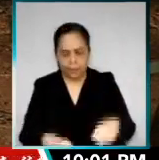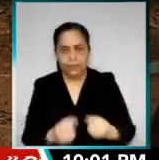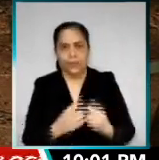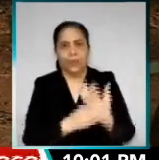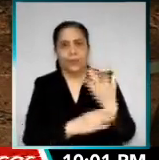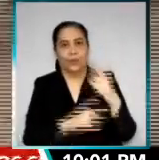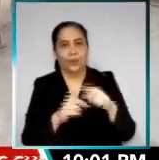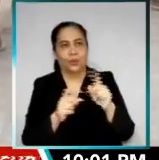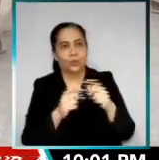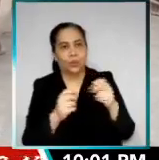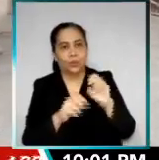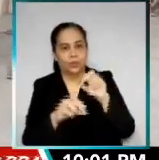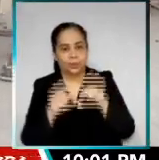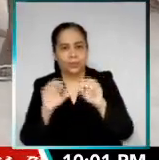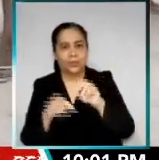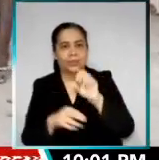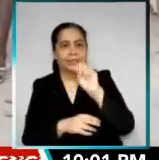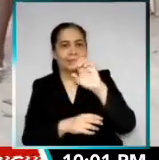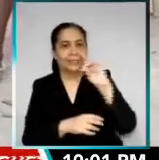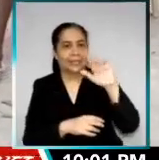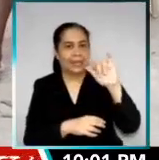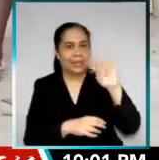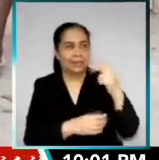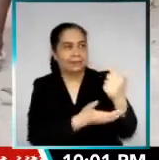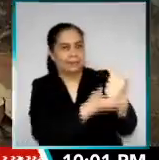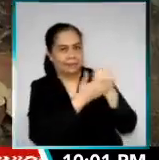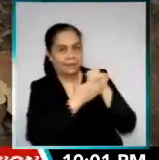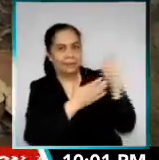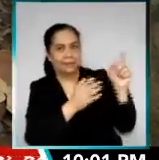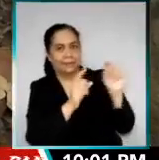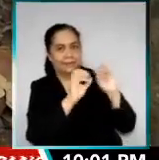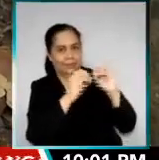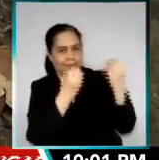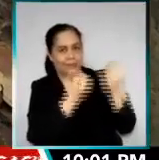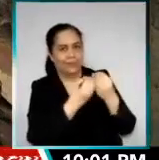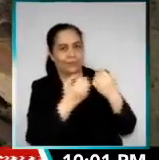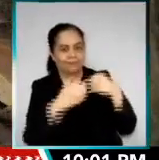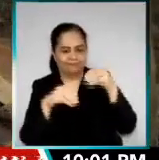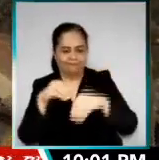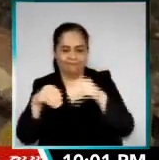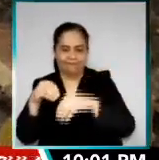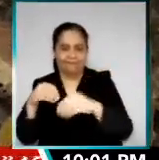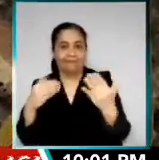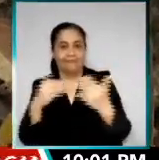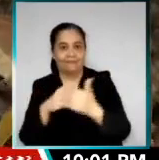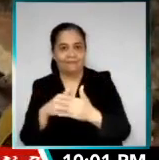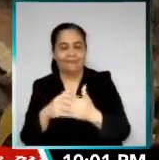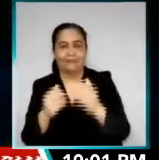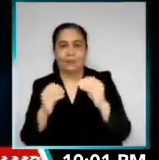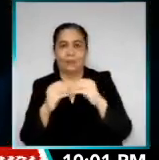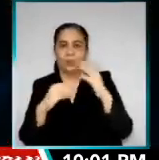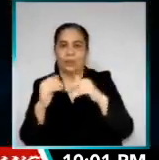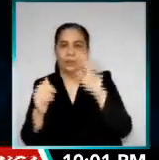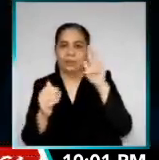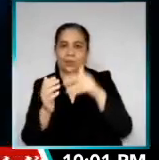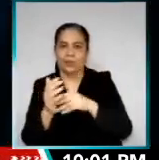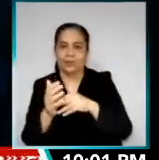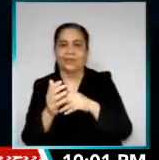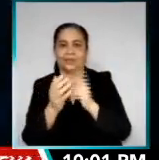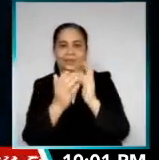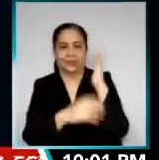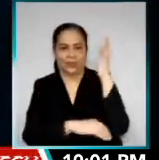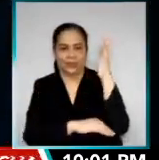ng almasiga. Sa tulong ng CIS, nakapagtanim na rin kami ng mahigit 3,000 puno. Tugma sa